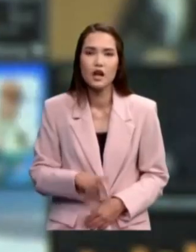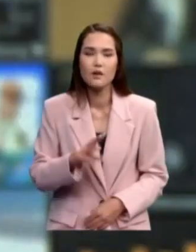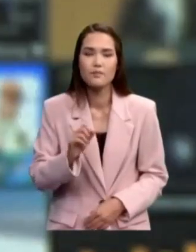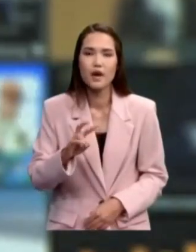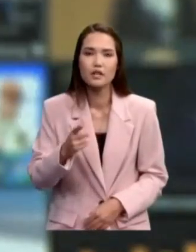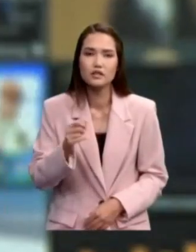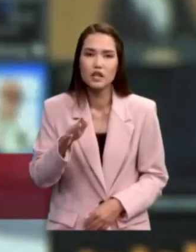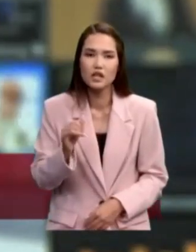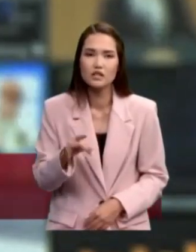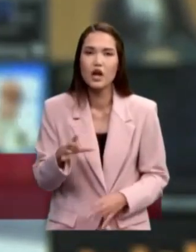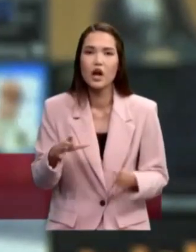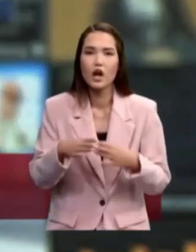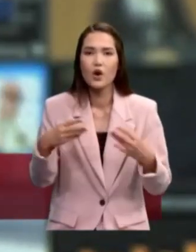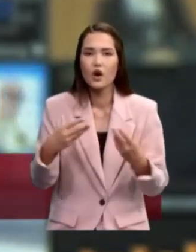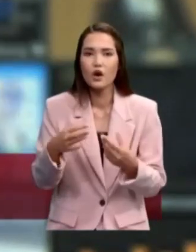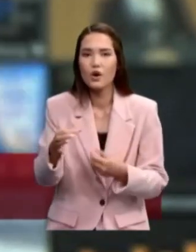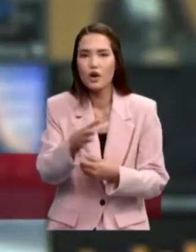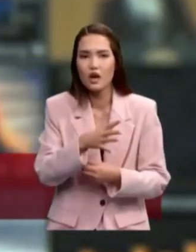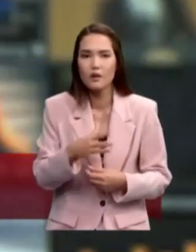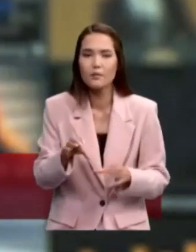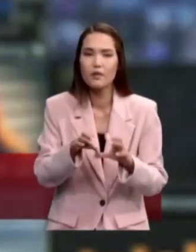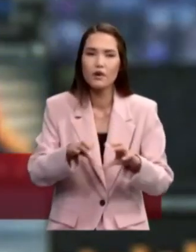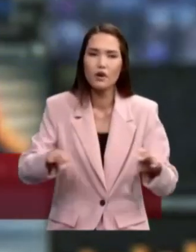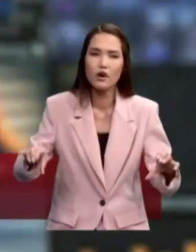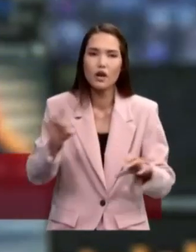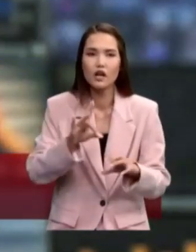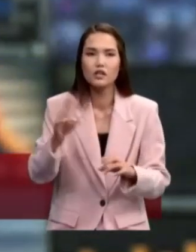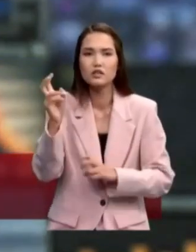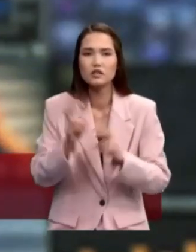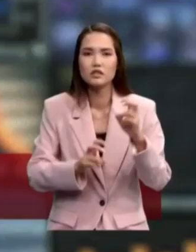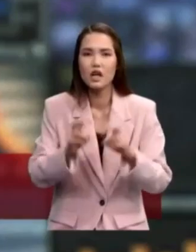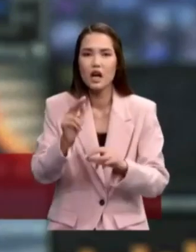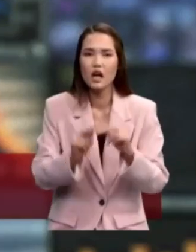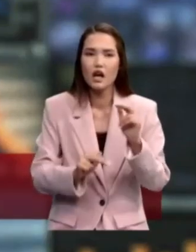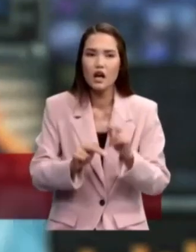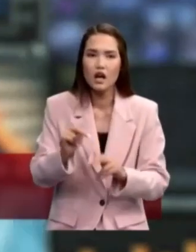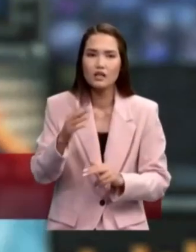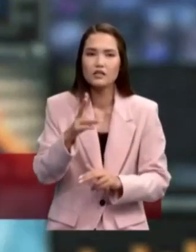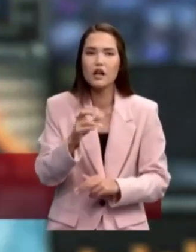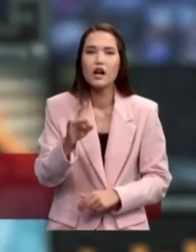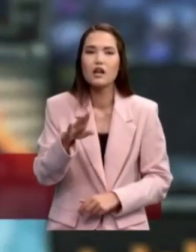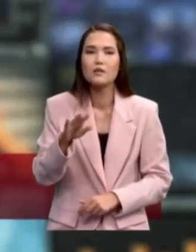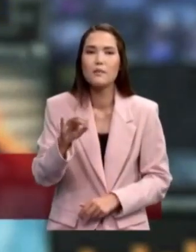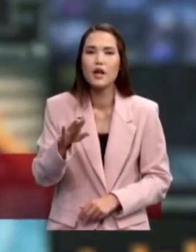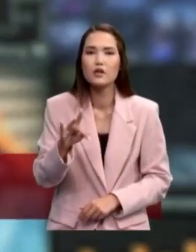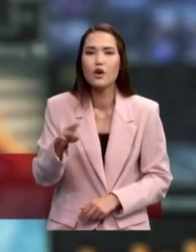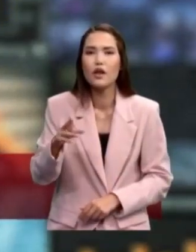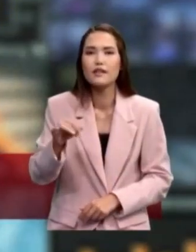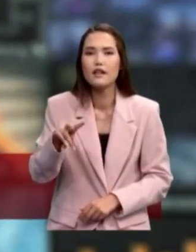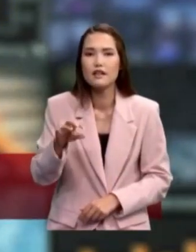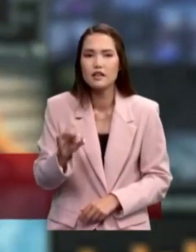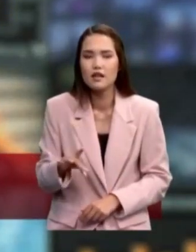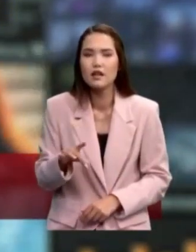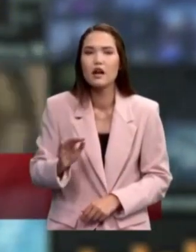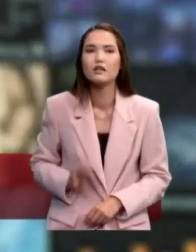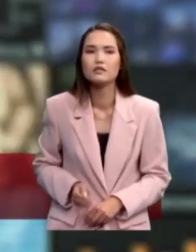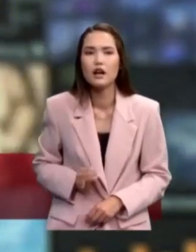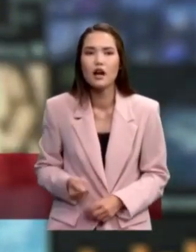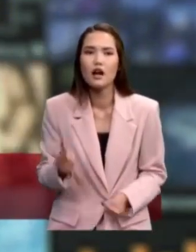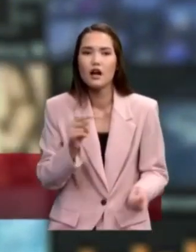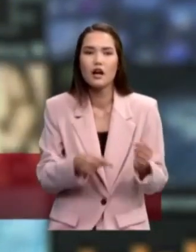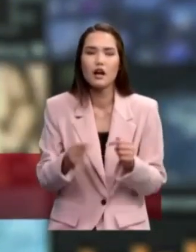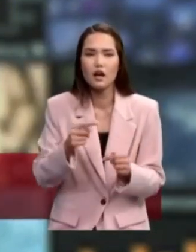Маңғыстау облысында құбыр шығаратын зауыт салынады. Бүгін облыстық әкімдік пен Қазпетродрилинг компаниясы арасында ынтымақтастық